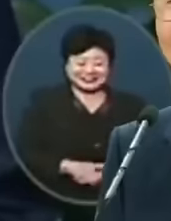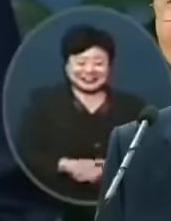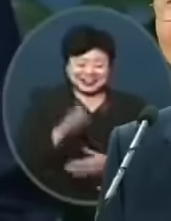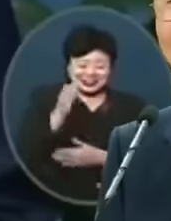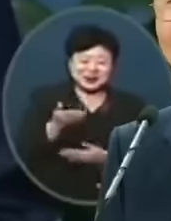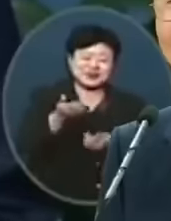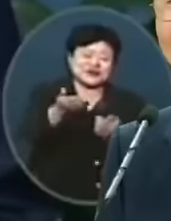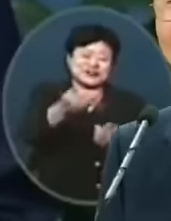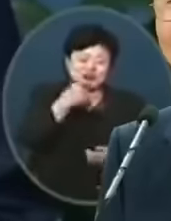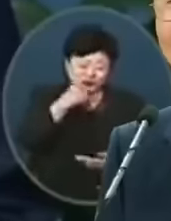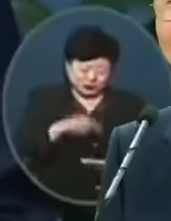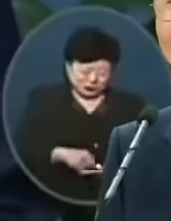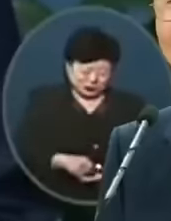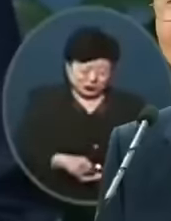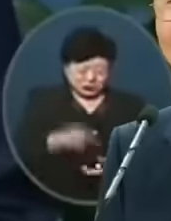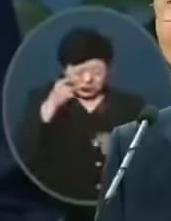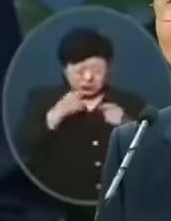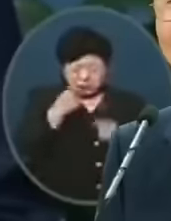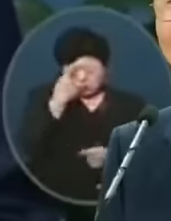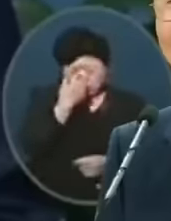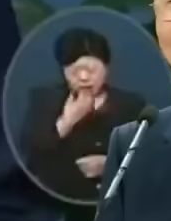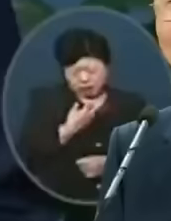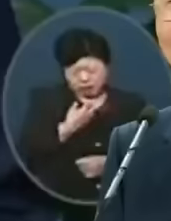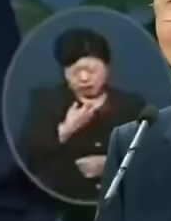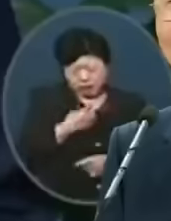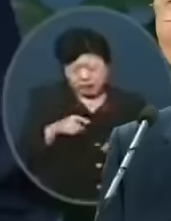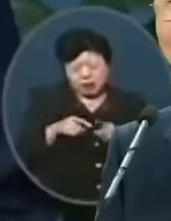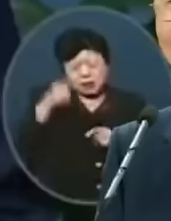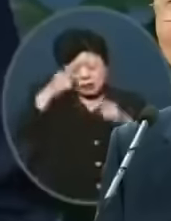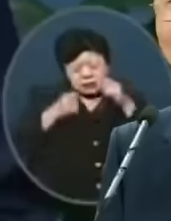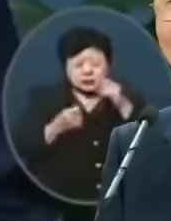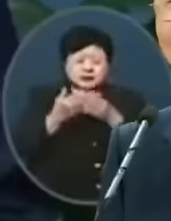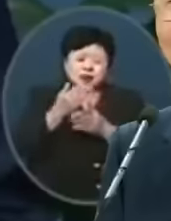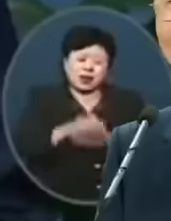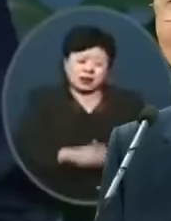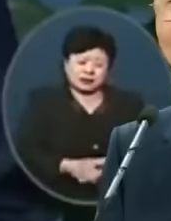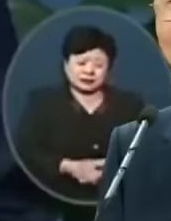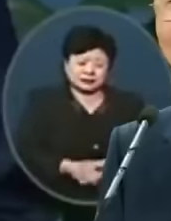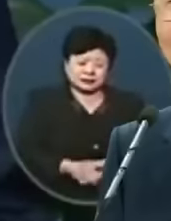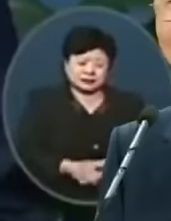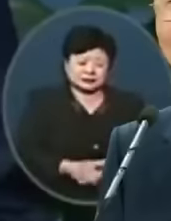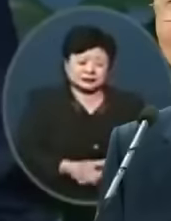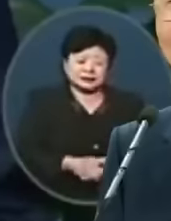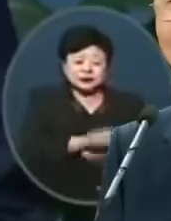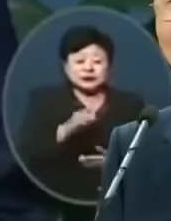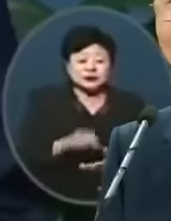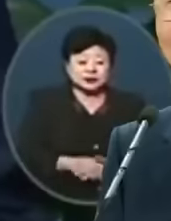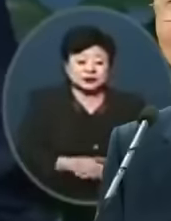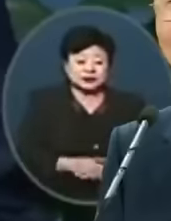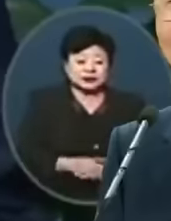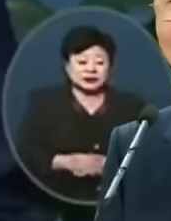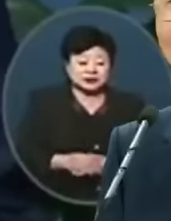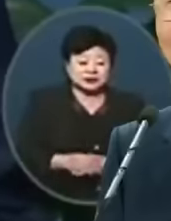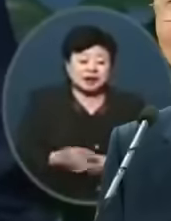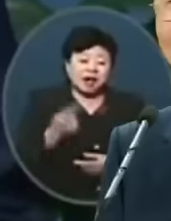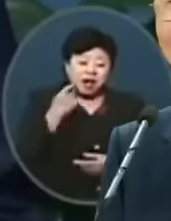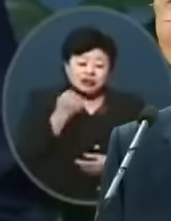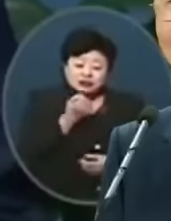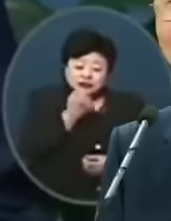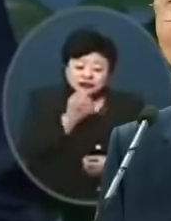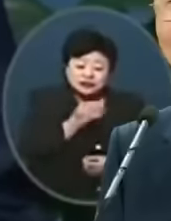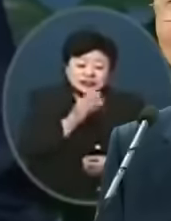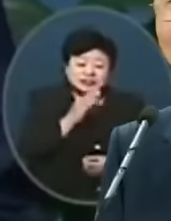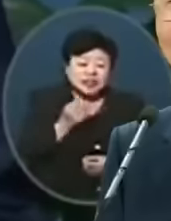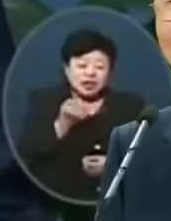것입니다. 슬픈 얼굴을 하고 있는 분을 보면 같이 슬퍼지는 것입니다. 우리의 뇌는 거짓으로 웃는 것도 진짜 웃는